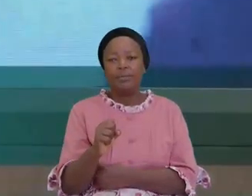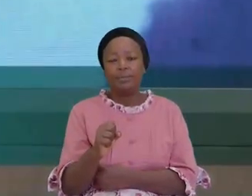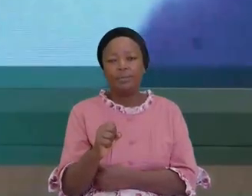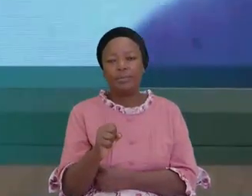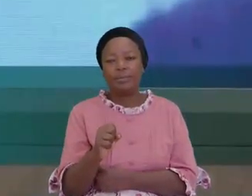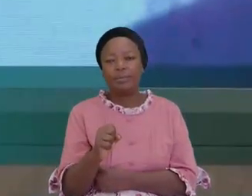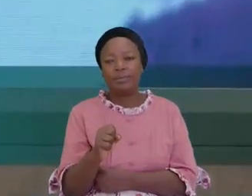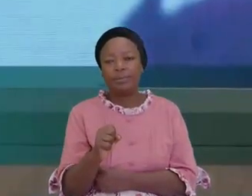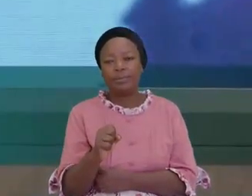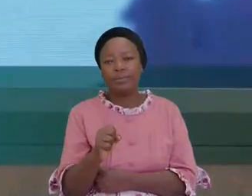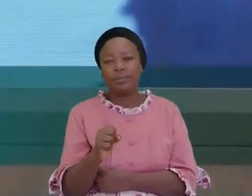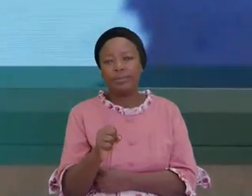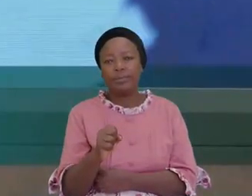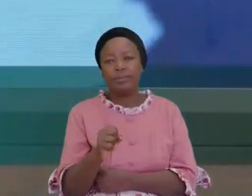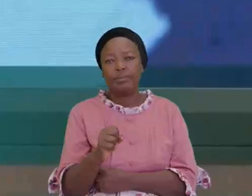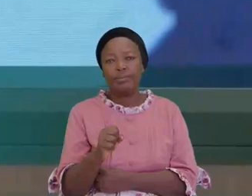derniers jours.